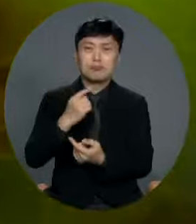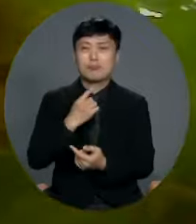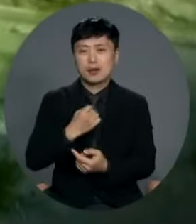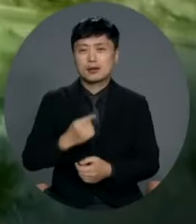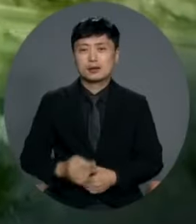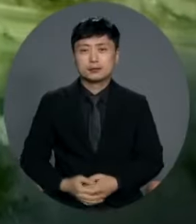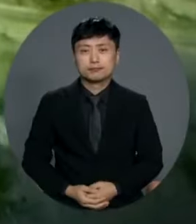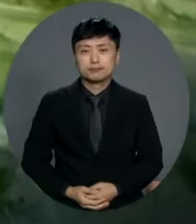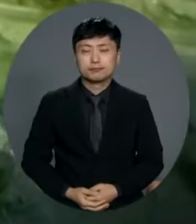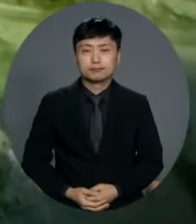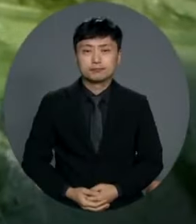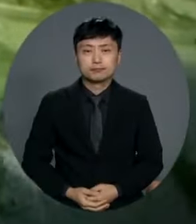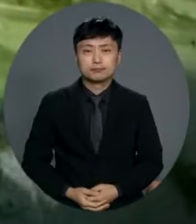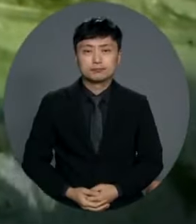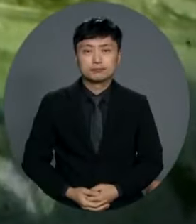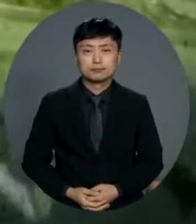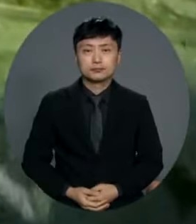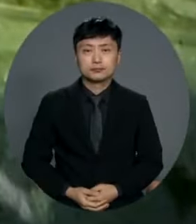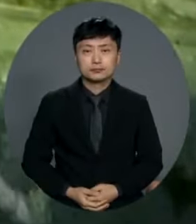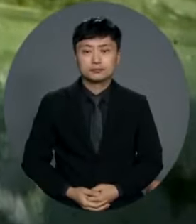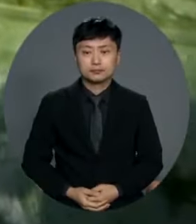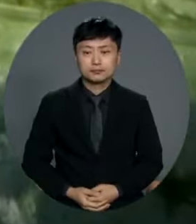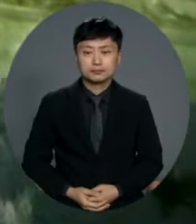발표했습니다 MBC 뉴스 신병철